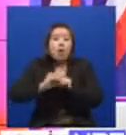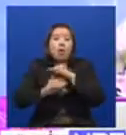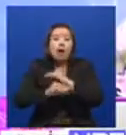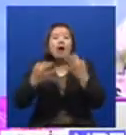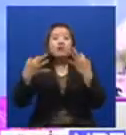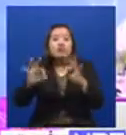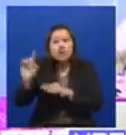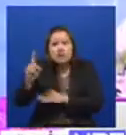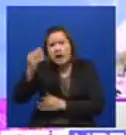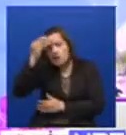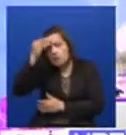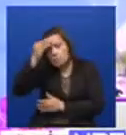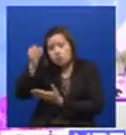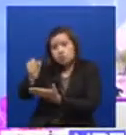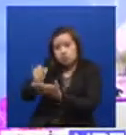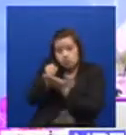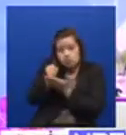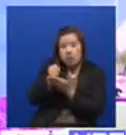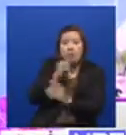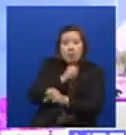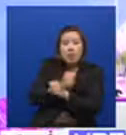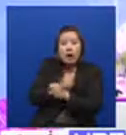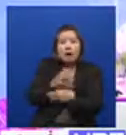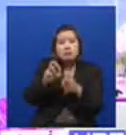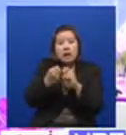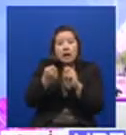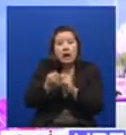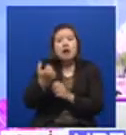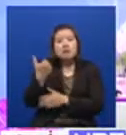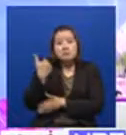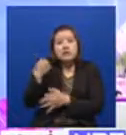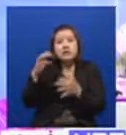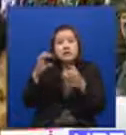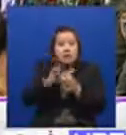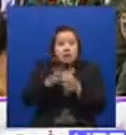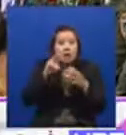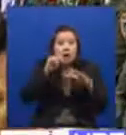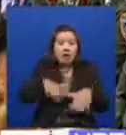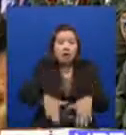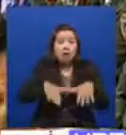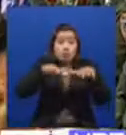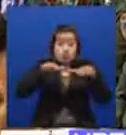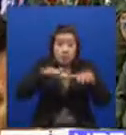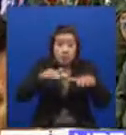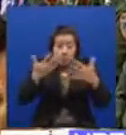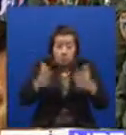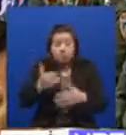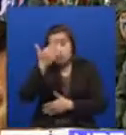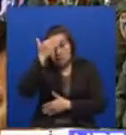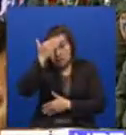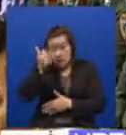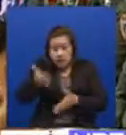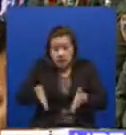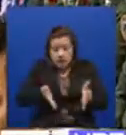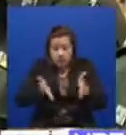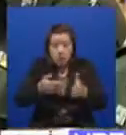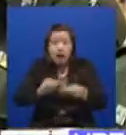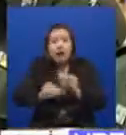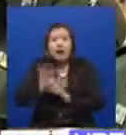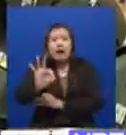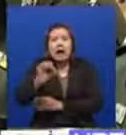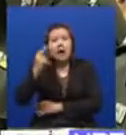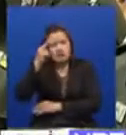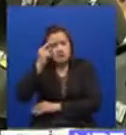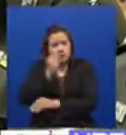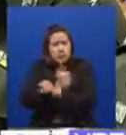จากรัฐบาลญี่ปุ่นเพื่อป้องกันภัยพิบัติและการบูรณะฟื้นฟูโครงการพื้นฐานการปรับปรุงถนนสายนี้เพื่อป้องกันอุทกภัยในอนาคต